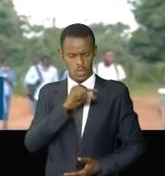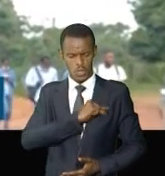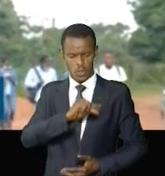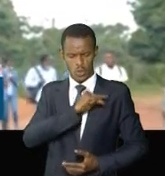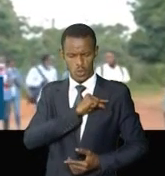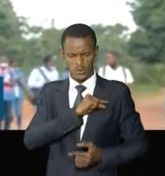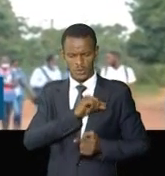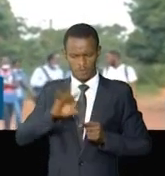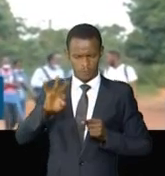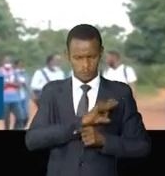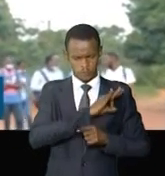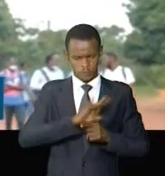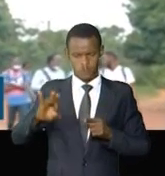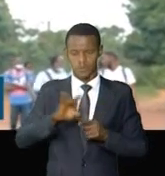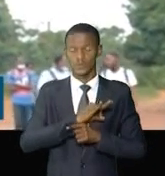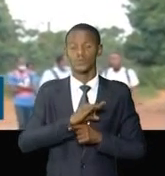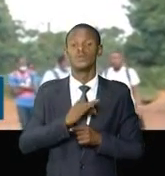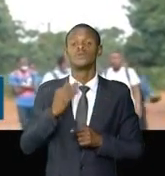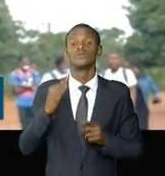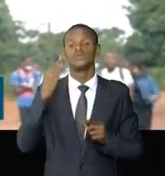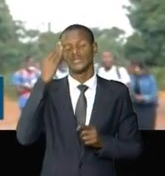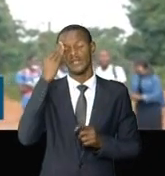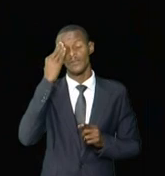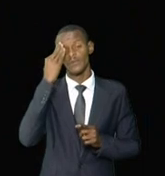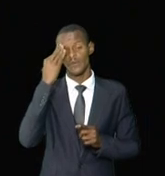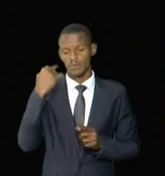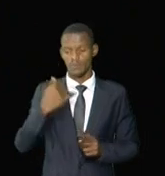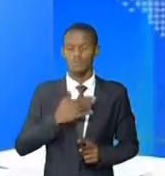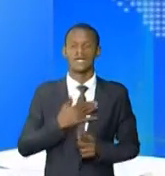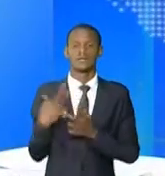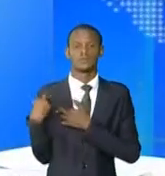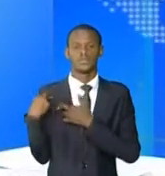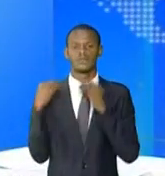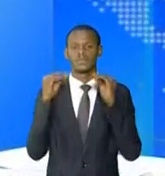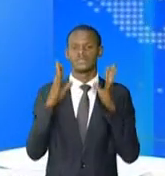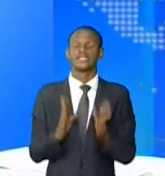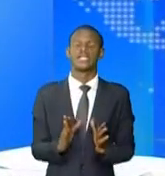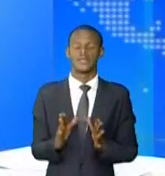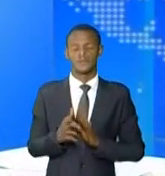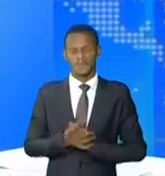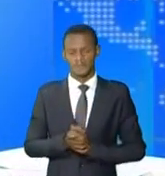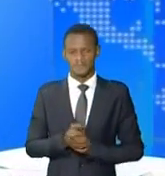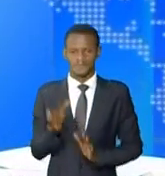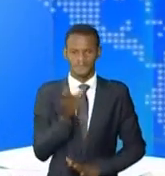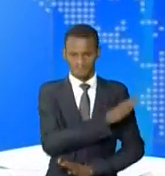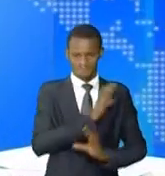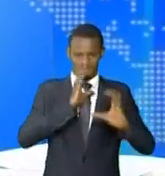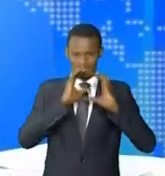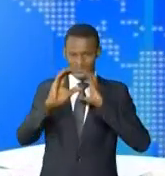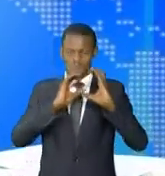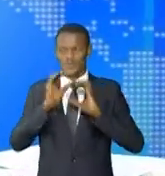mes responsabilités d'enseignant face aux apprenants. Et puis ce communiqué officiel,